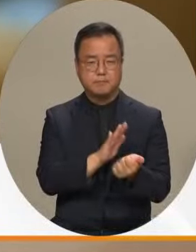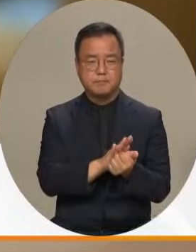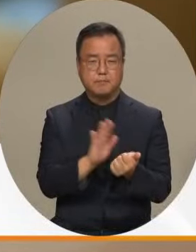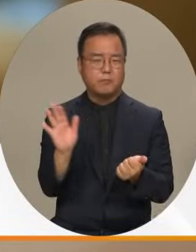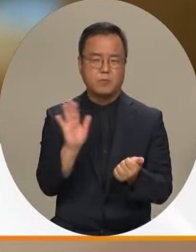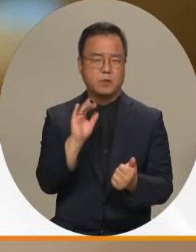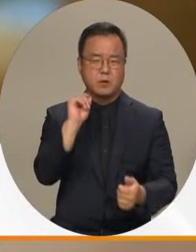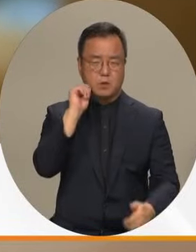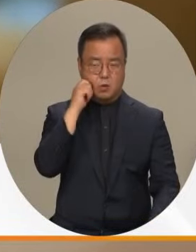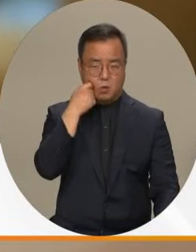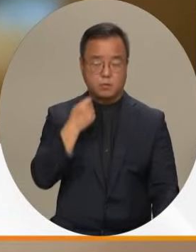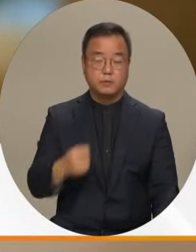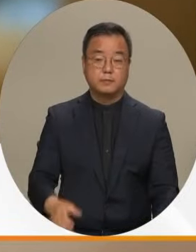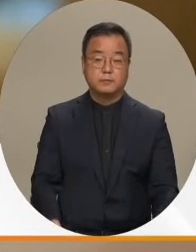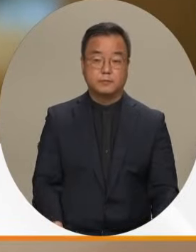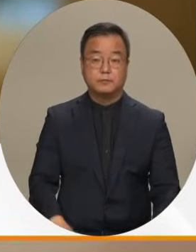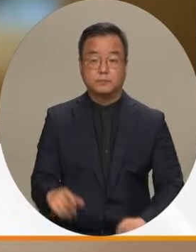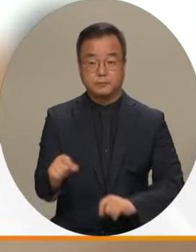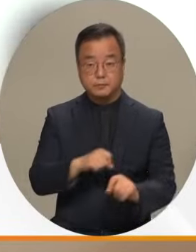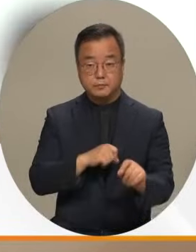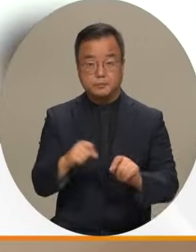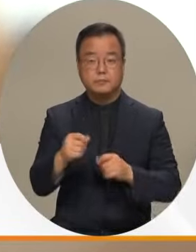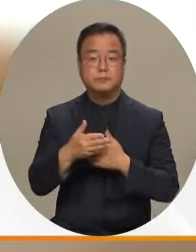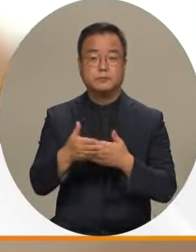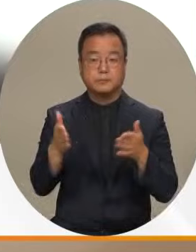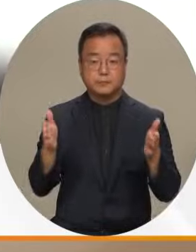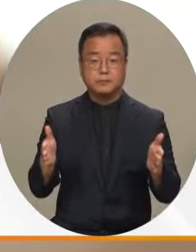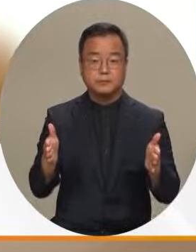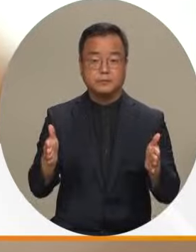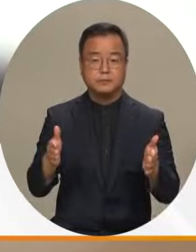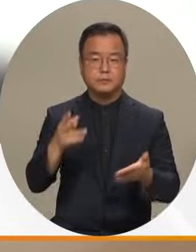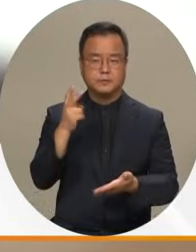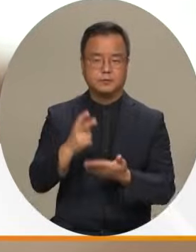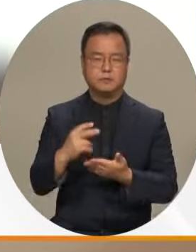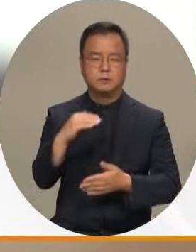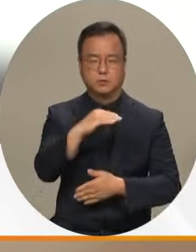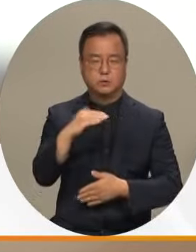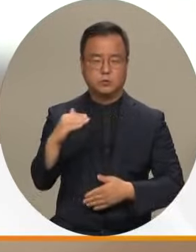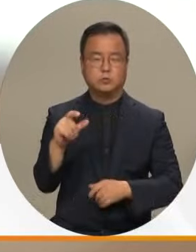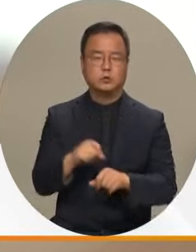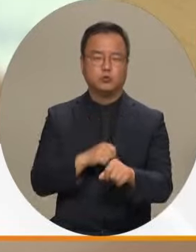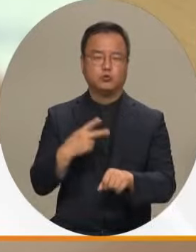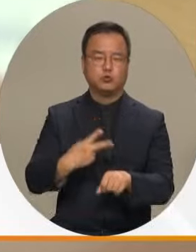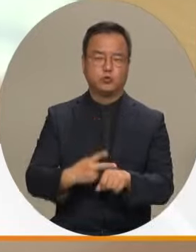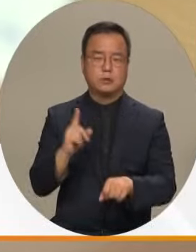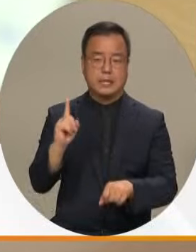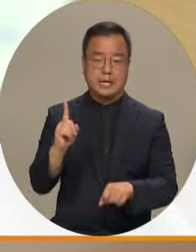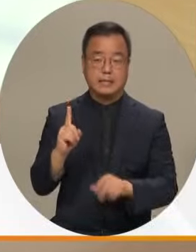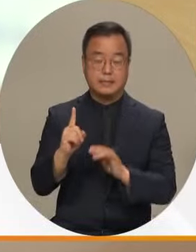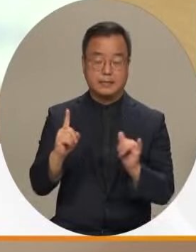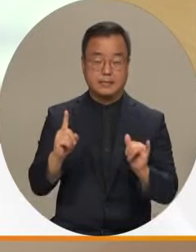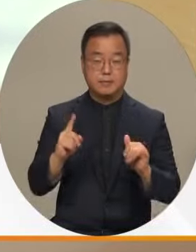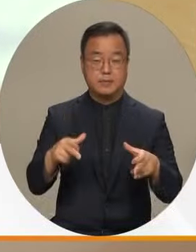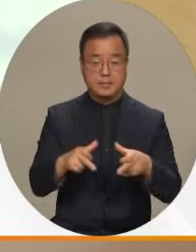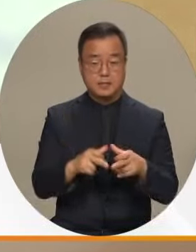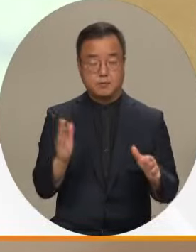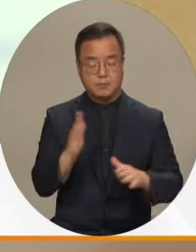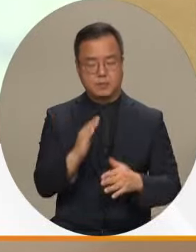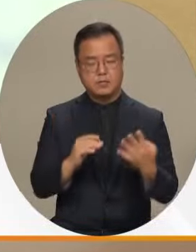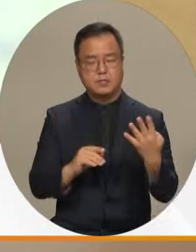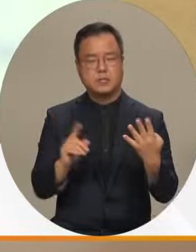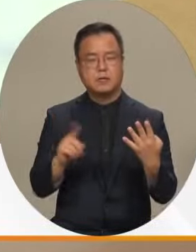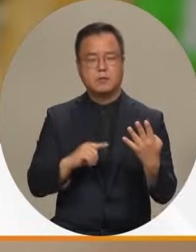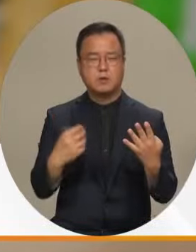어려운 상황이고요. 특수학급이라고 하더라도 법적으로는 이제 특수교사 한 명당 장애 학생 4명까지,